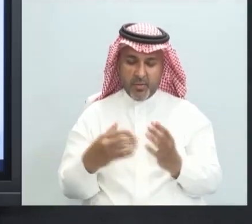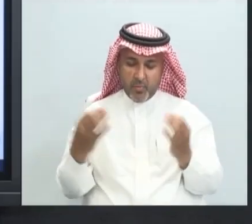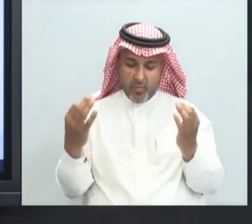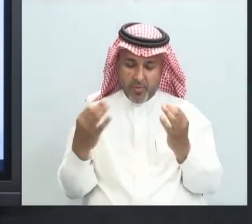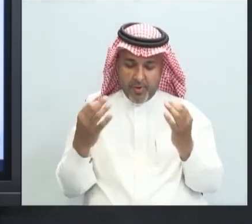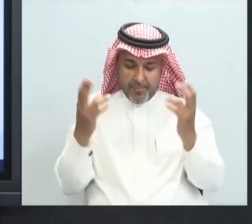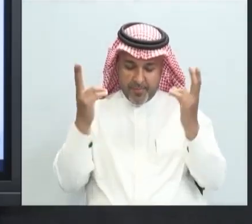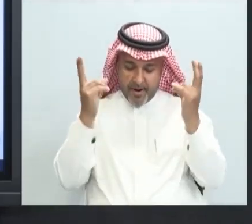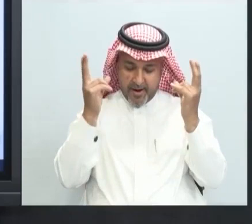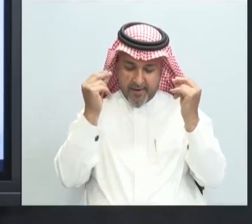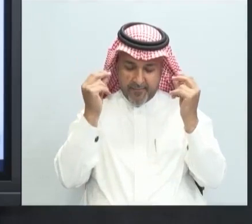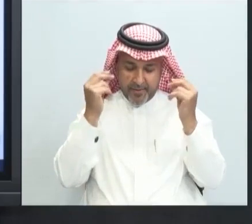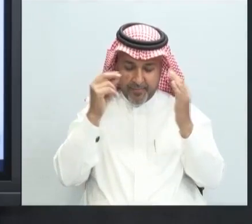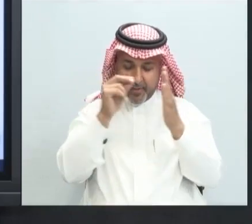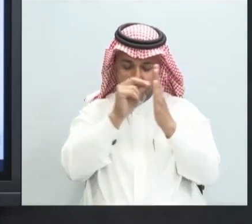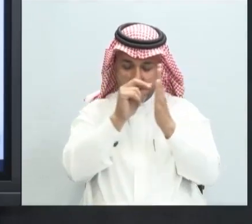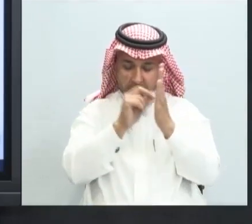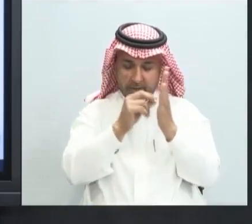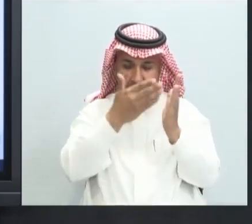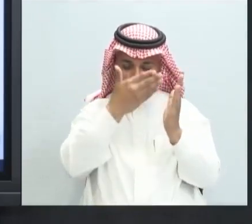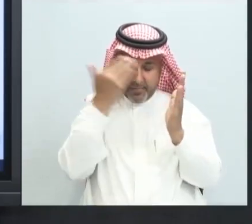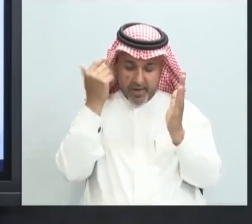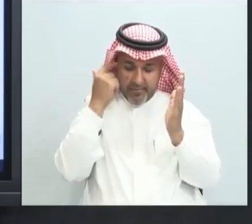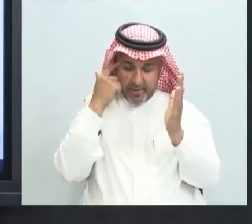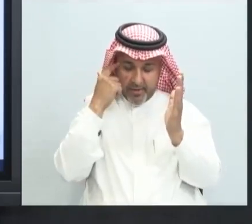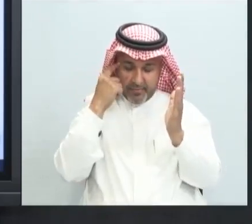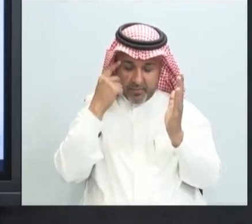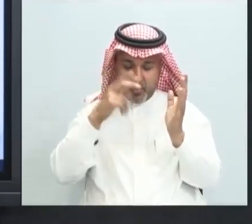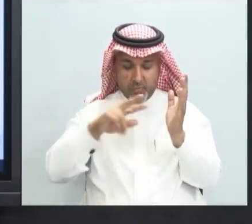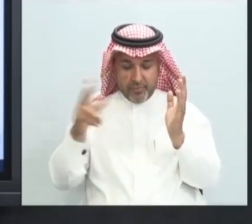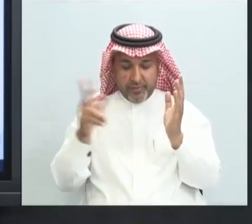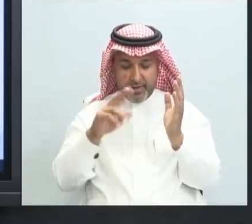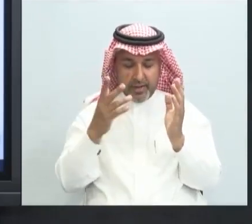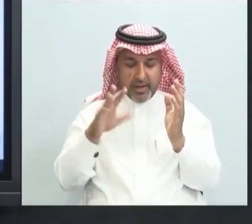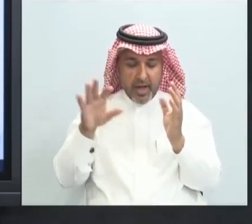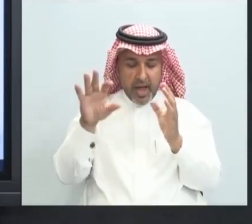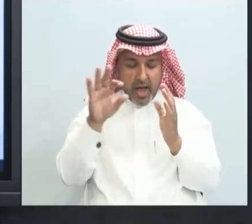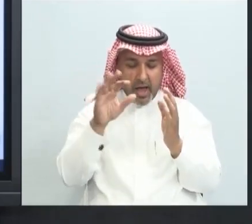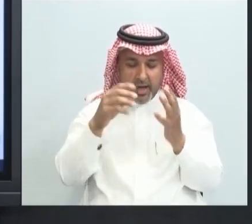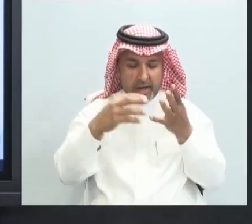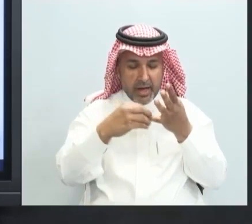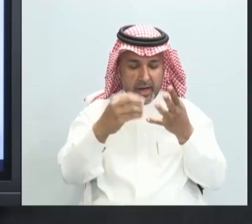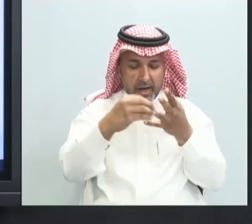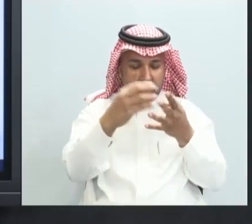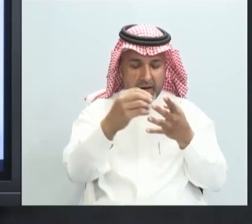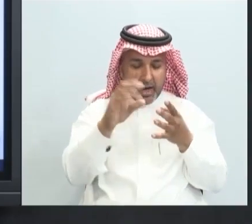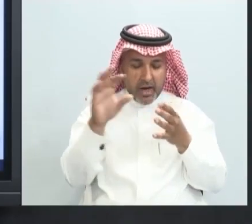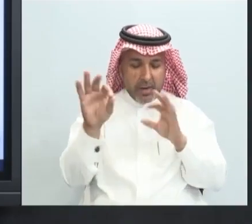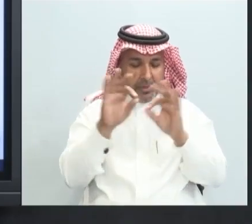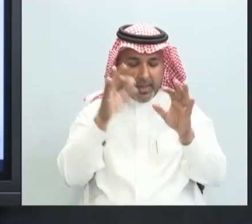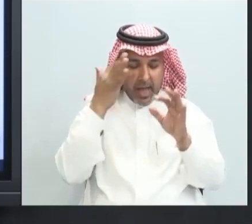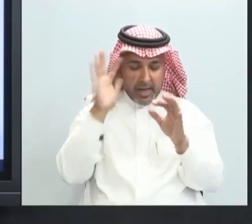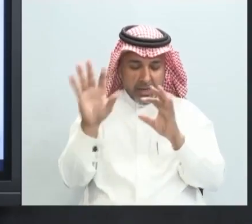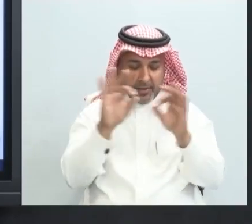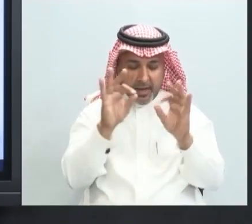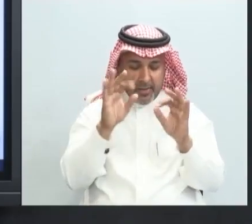جدا احنا نتذكر قانون جيب التمام نفرق بينه وبين قانون الجيوب متى استخدم قانون الجيب التمام اذا اعطاني ضلعين وزاويه